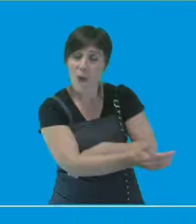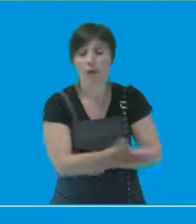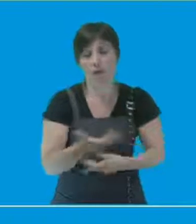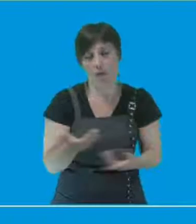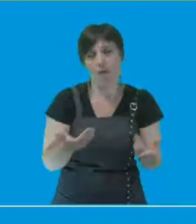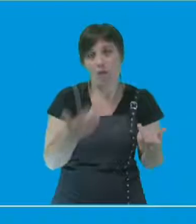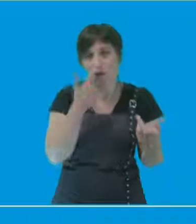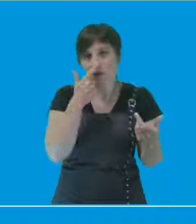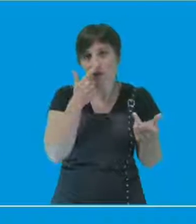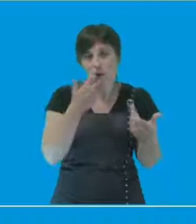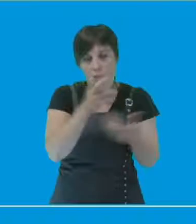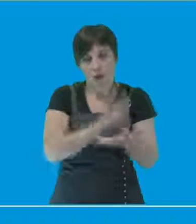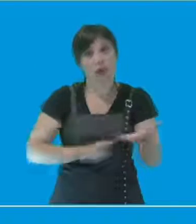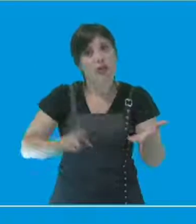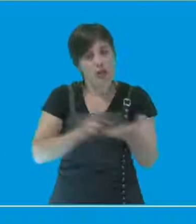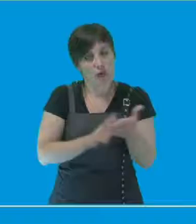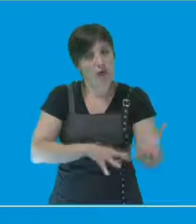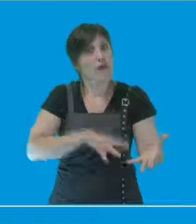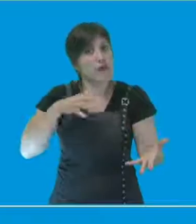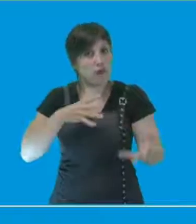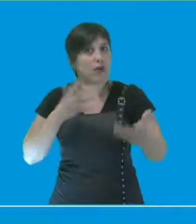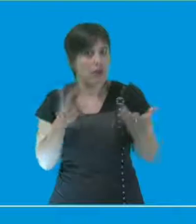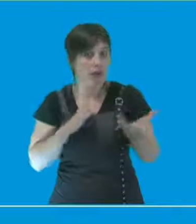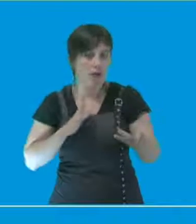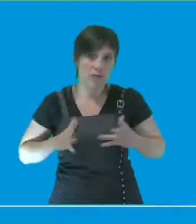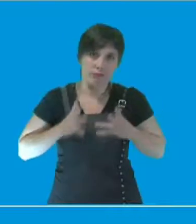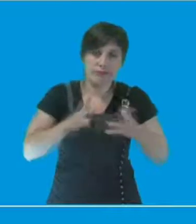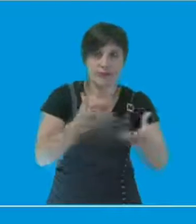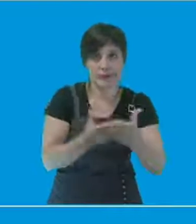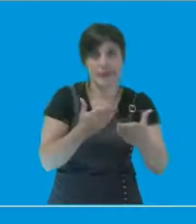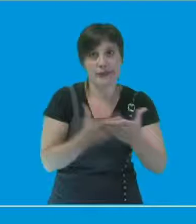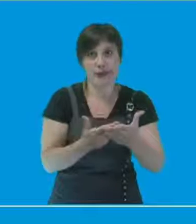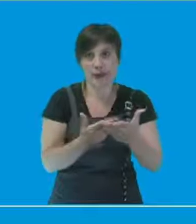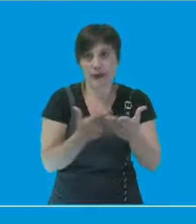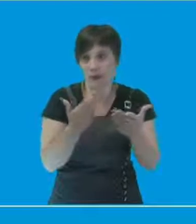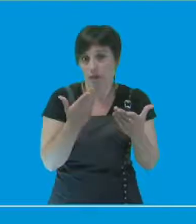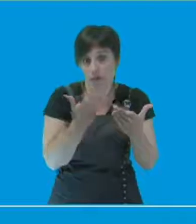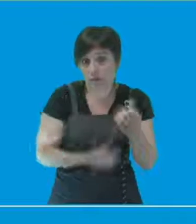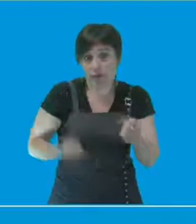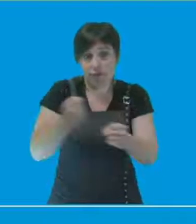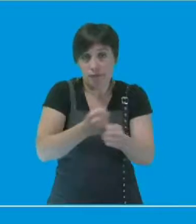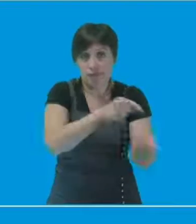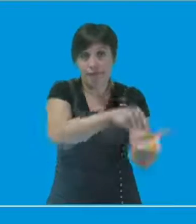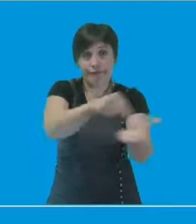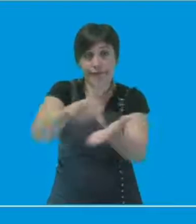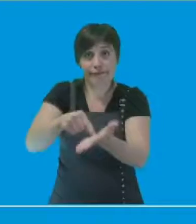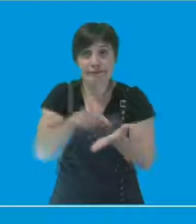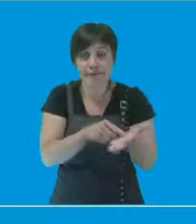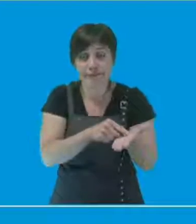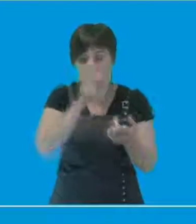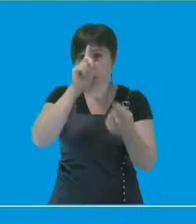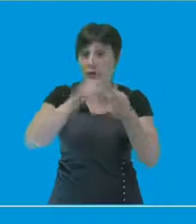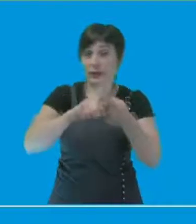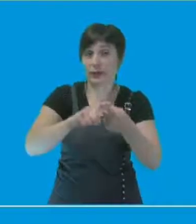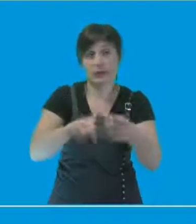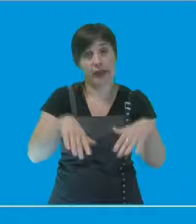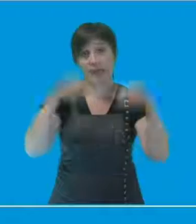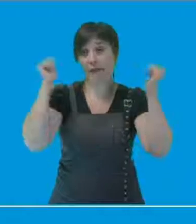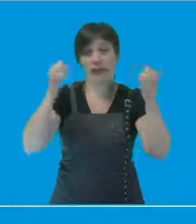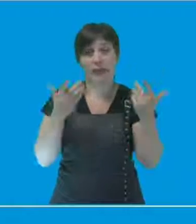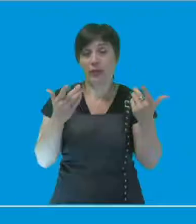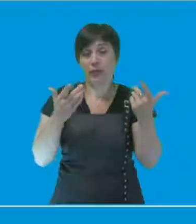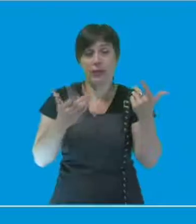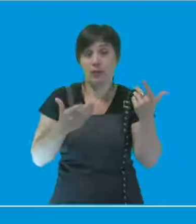s'inscrire dans cette démarche concernant les dispositifs à mettre en place sur nos territoires afin de contribuer à réduire les complications liées aux